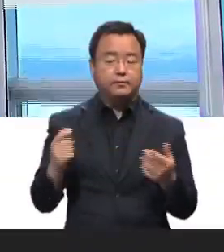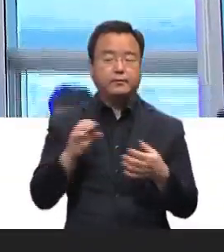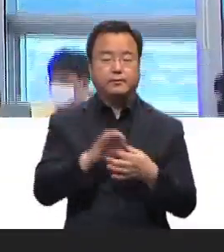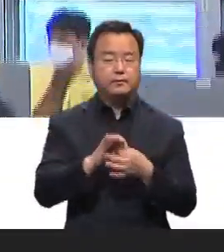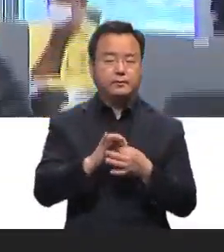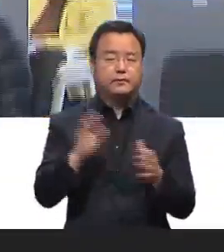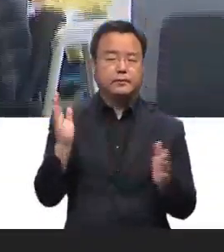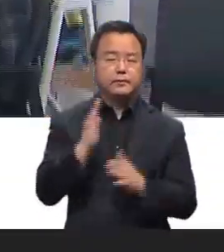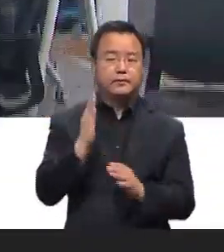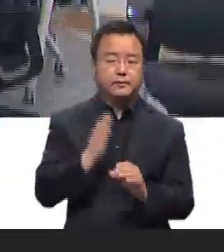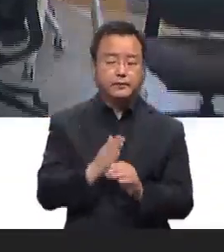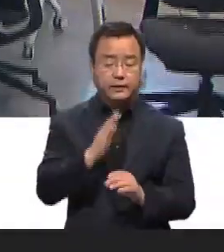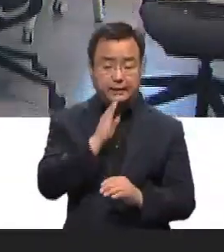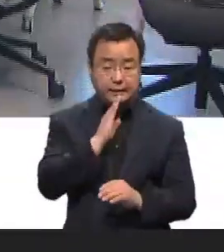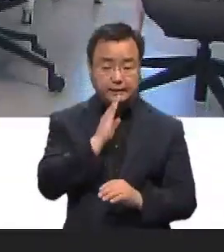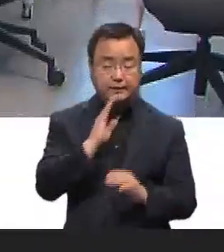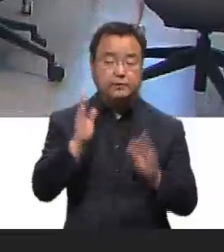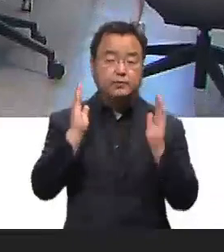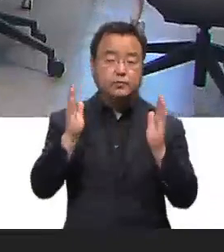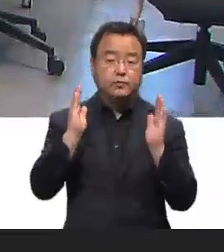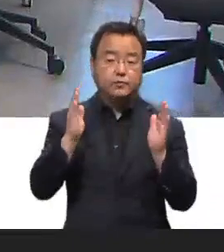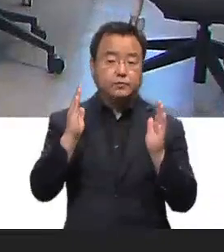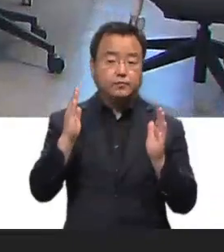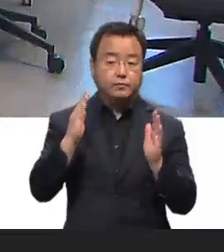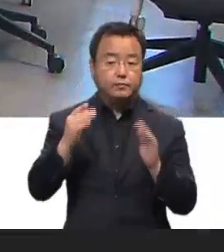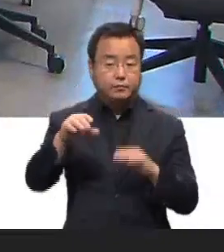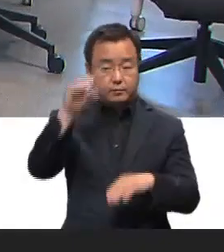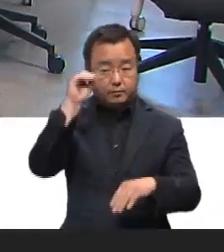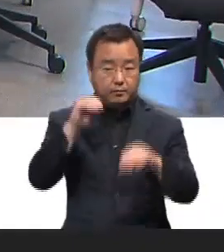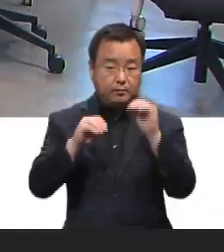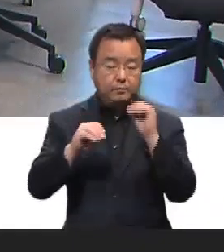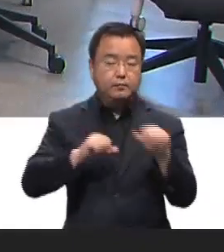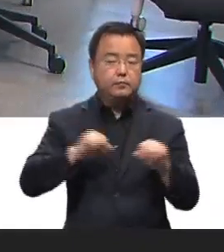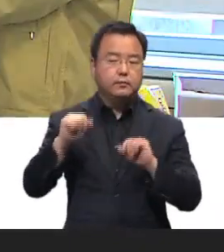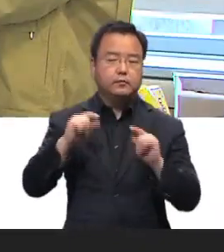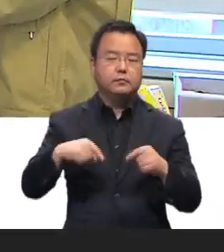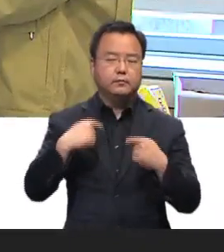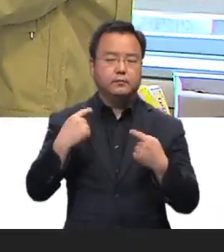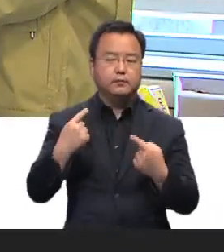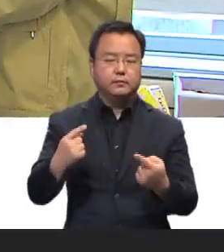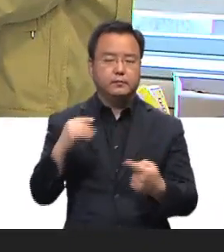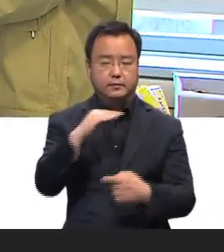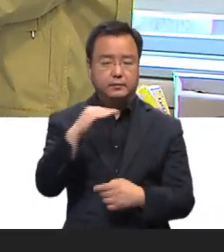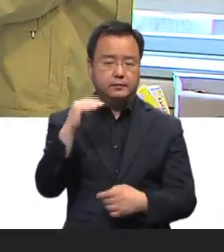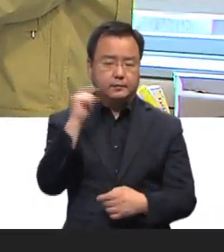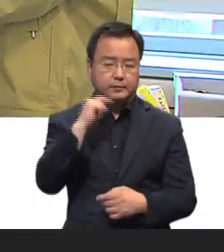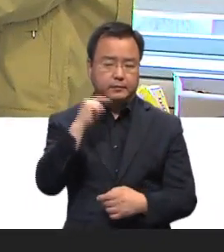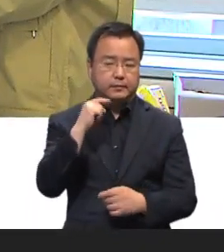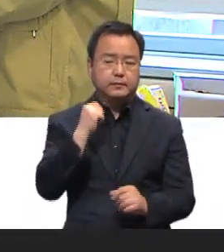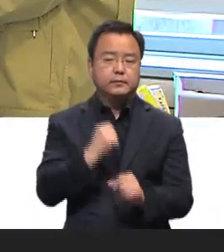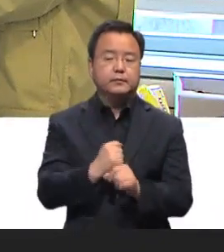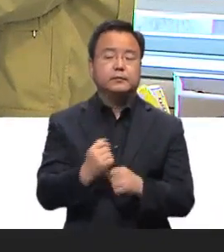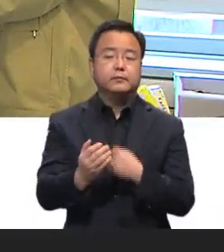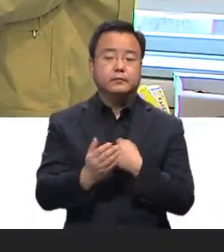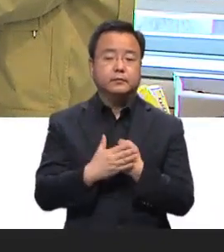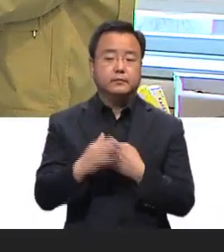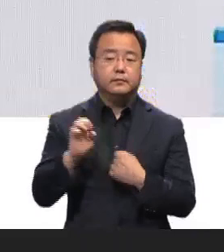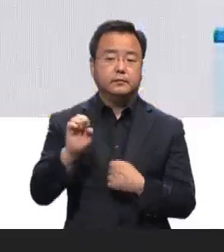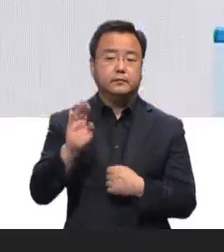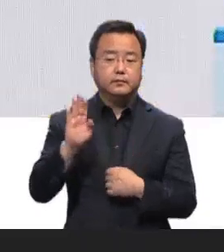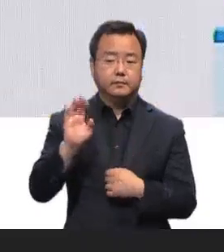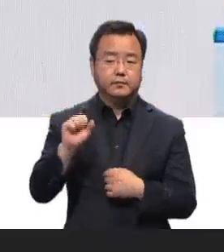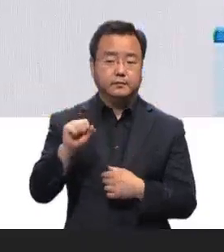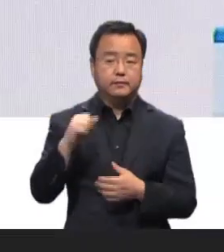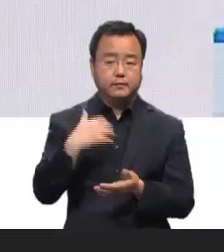학생들 중에서 실제로 수업을 듣고 활동에 참여 학생들이 5조 엄격하게 이렇게 잡아 썼기 때문에 프란 abs 잡아 좀 적게